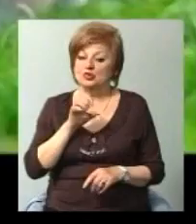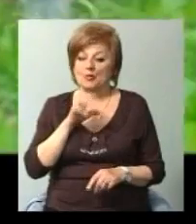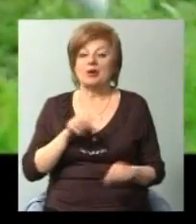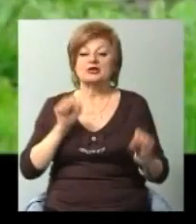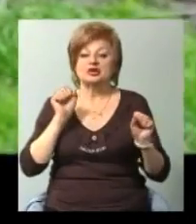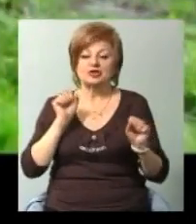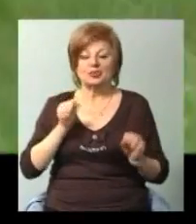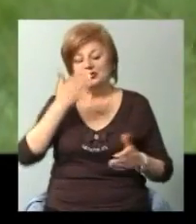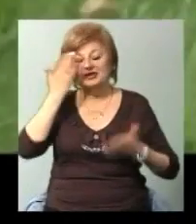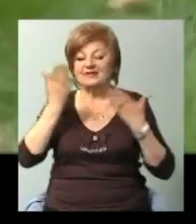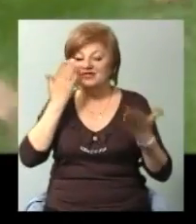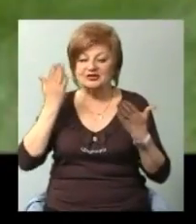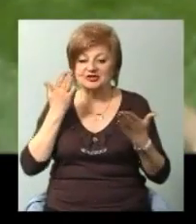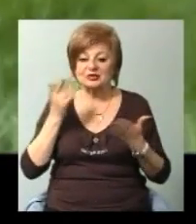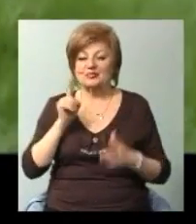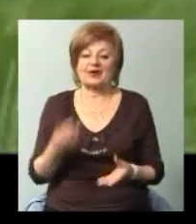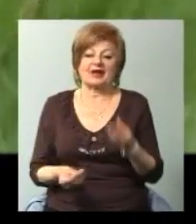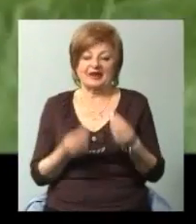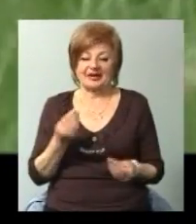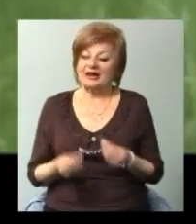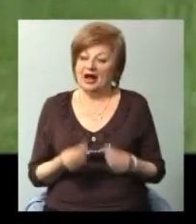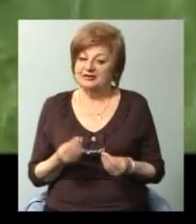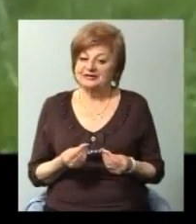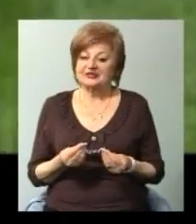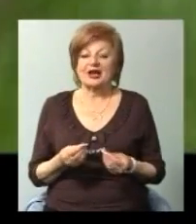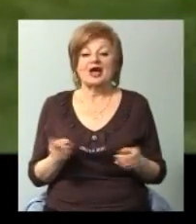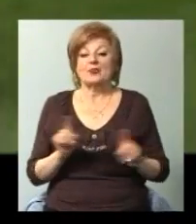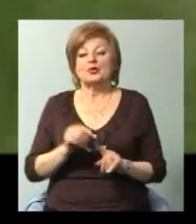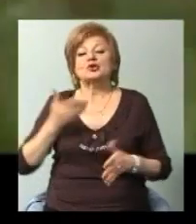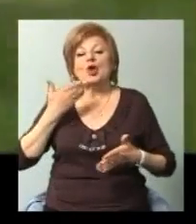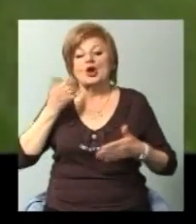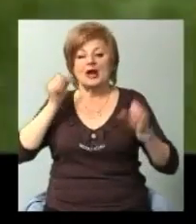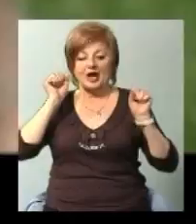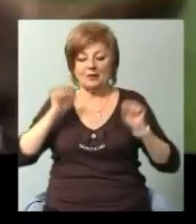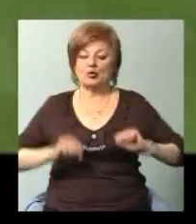неймовірно жваві, веселі та й грайливі. Чудне створіння легко може